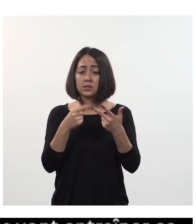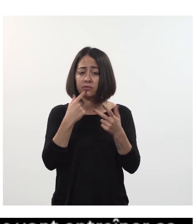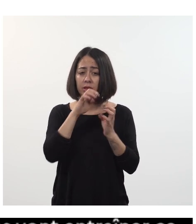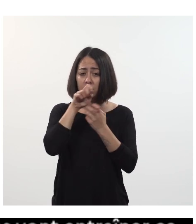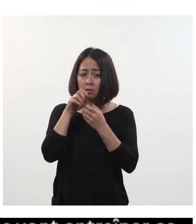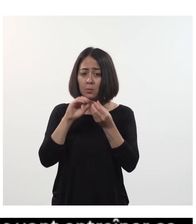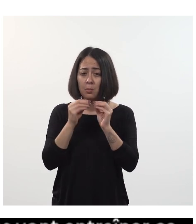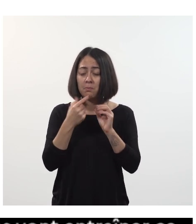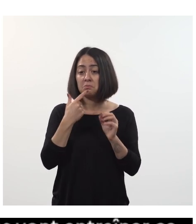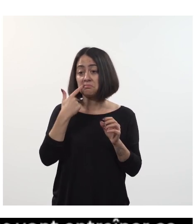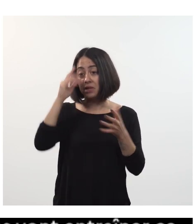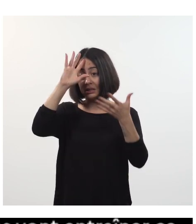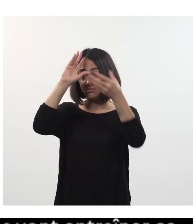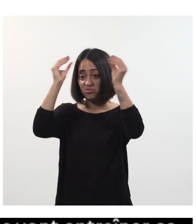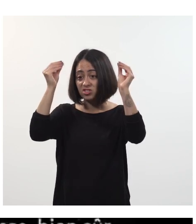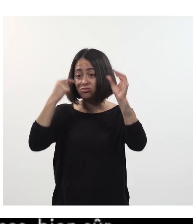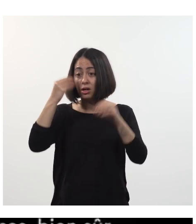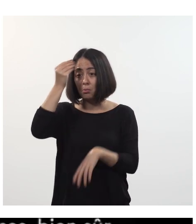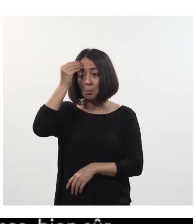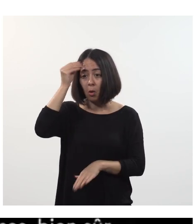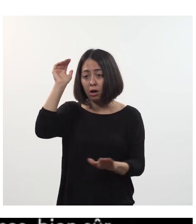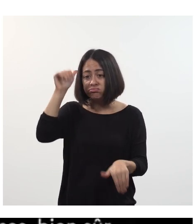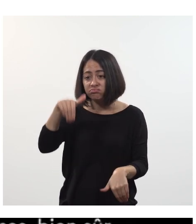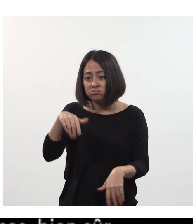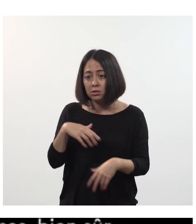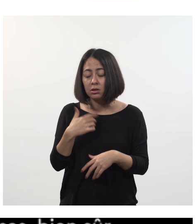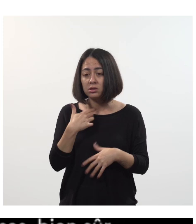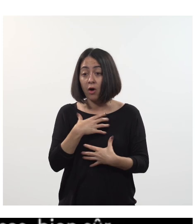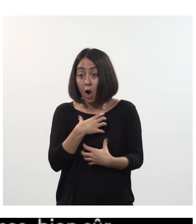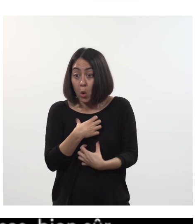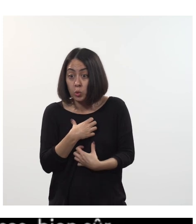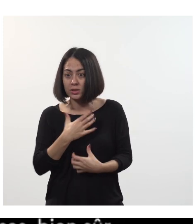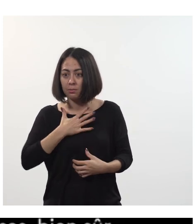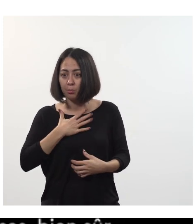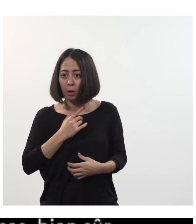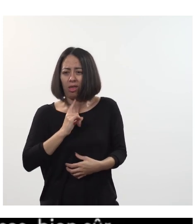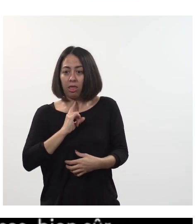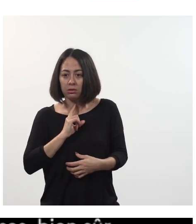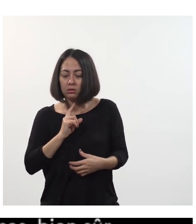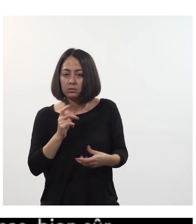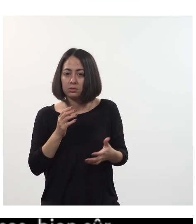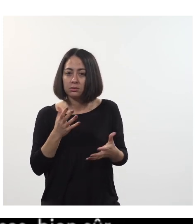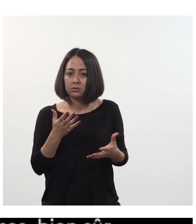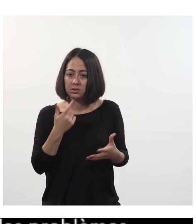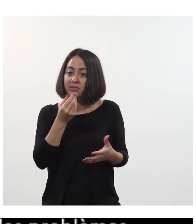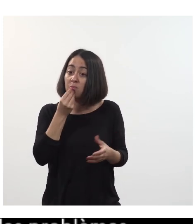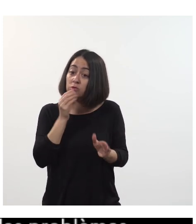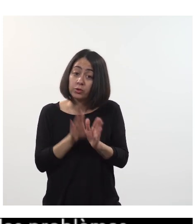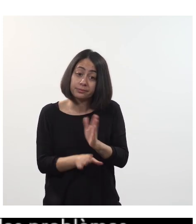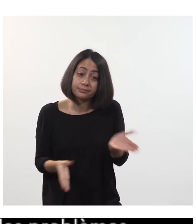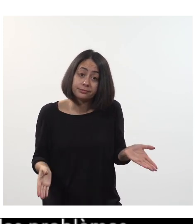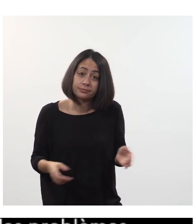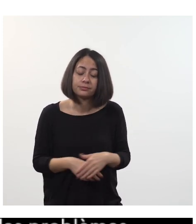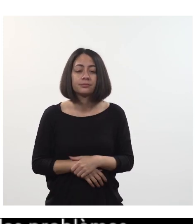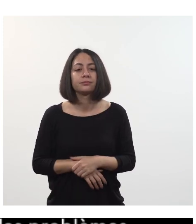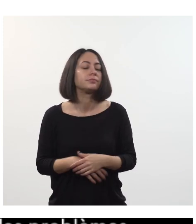psychologique, le moral, hein, quand on a un moral moins bon, quand on est très anxieux, qu'on a peur de faire une fausse route, voilà, on va moins manger.